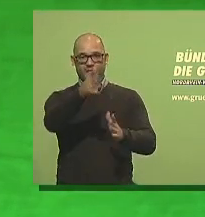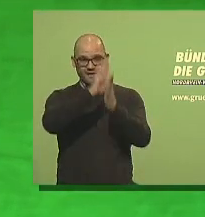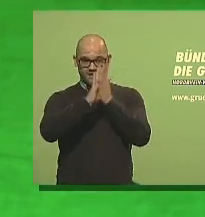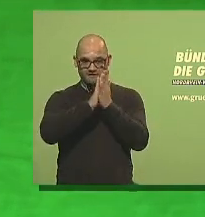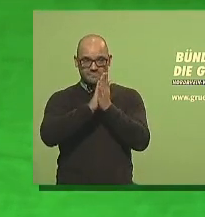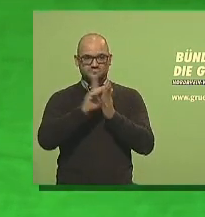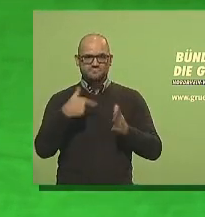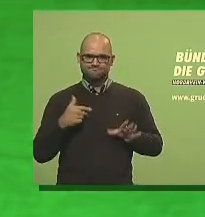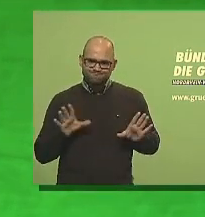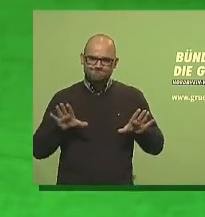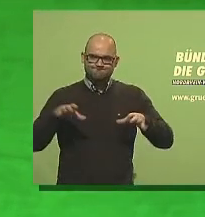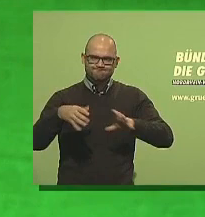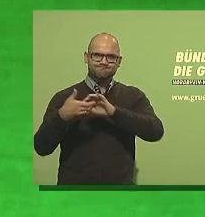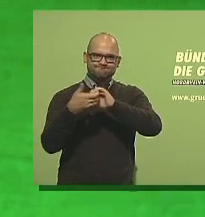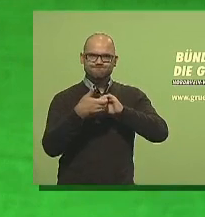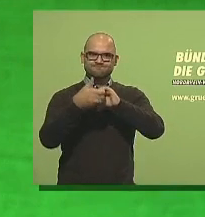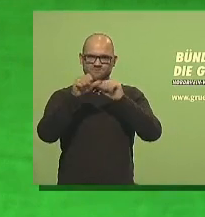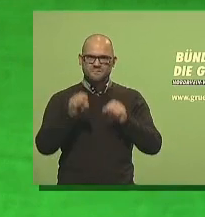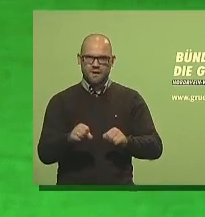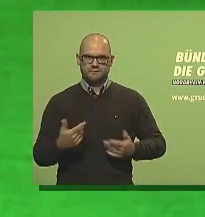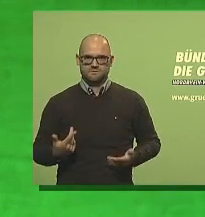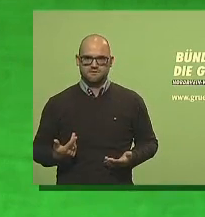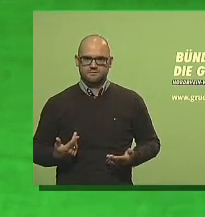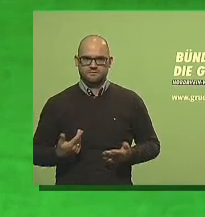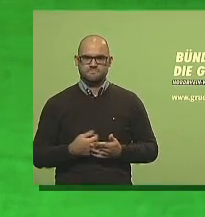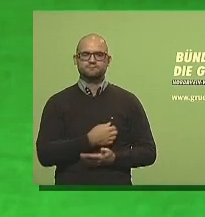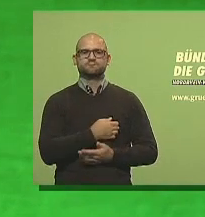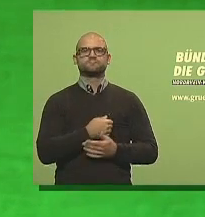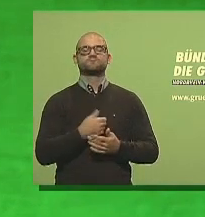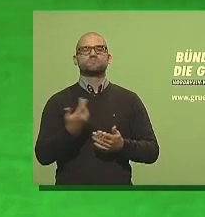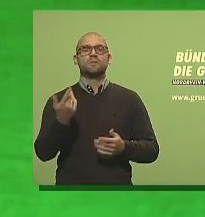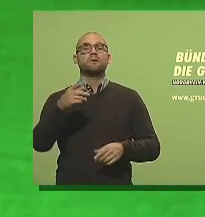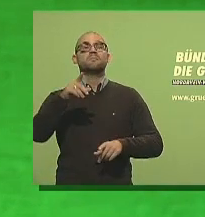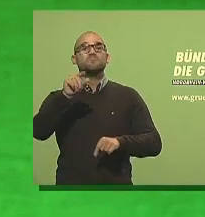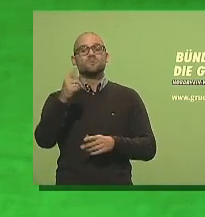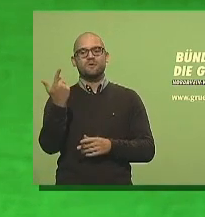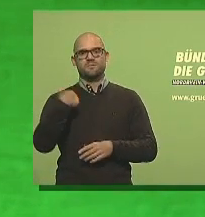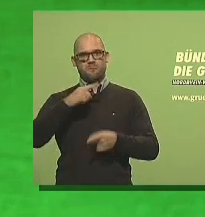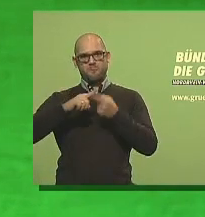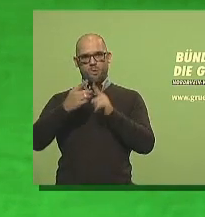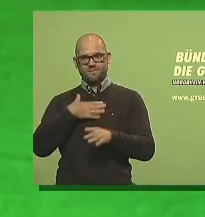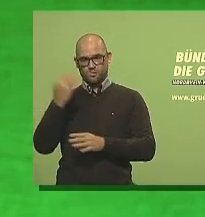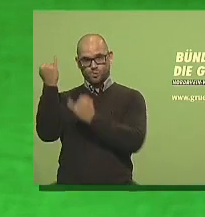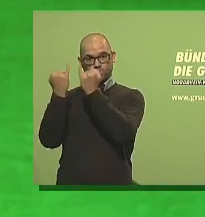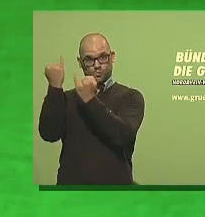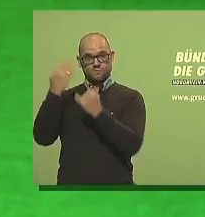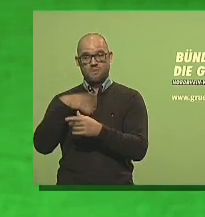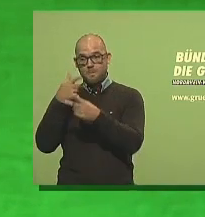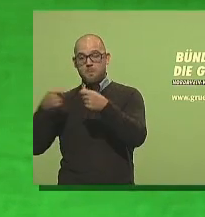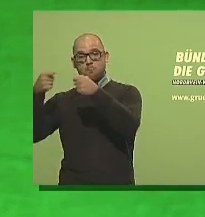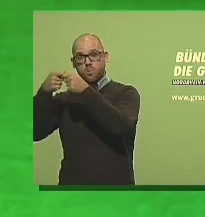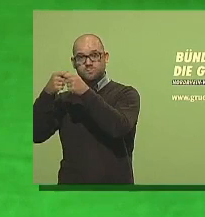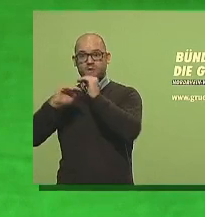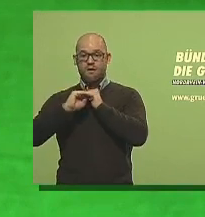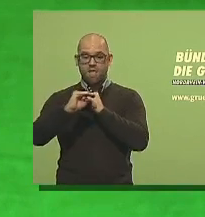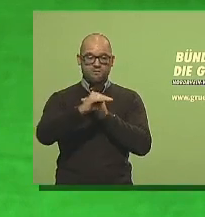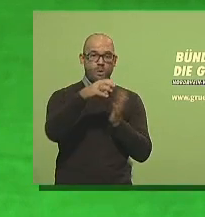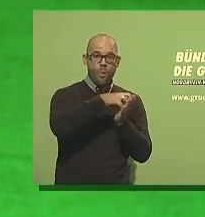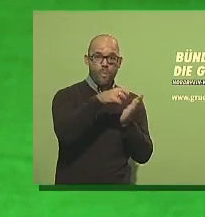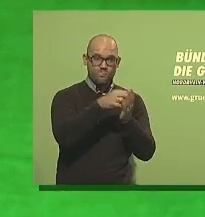schaffen. Das heißt übrigens auch, grüne Politik spielt eben nicht Bund, Länder und Kommunen gegeneinander aus.